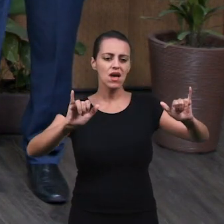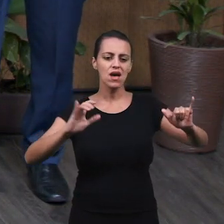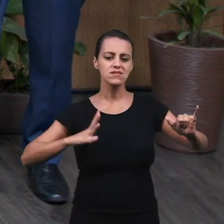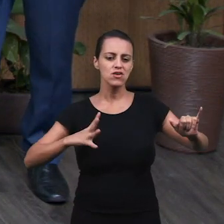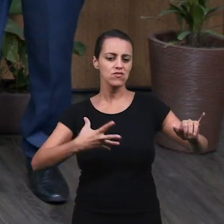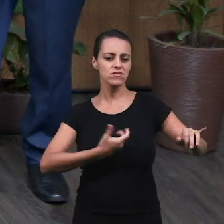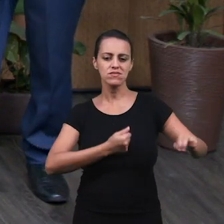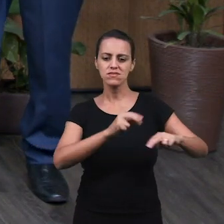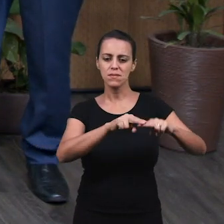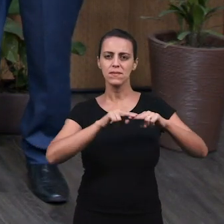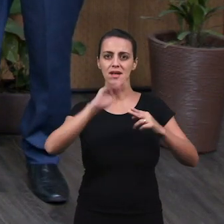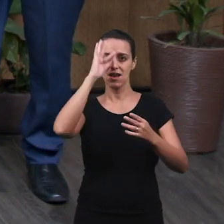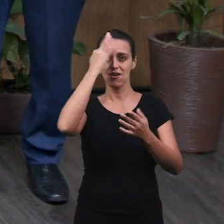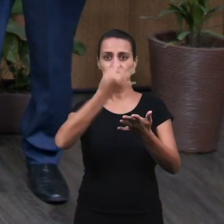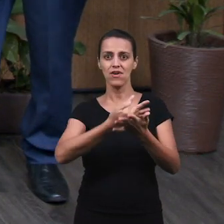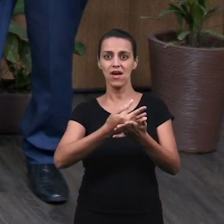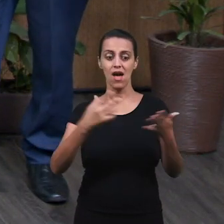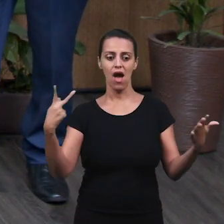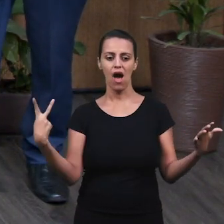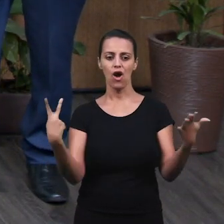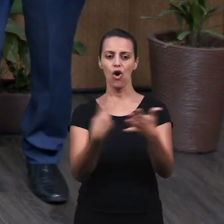conversion d'une femme,